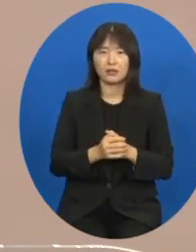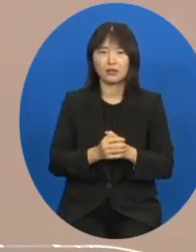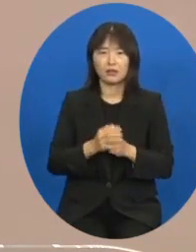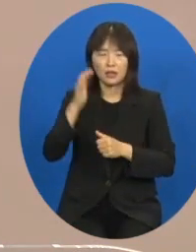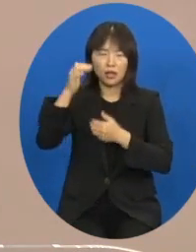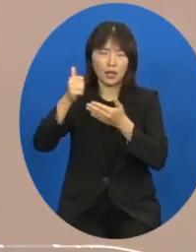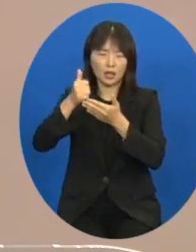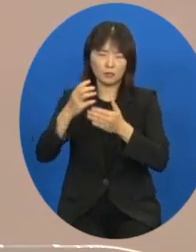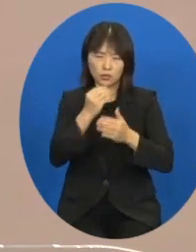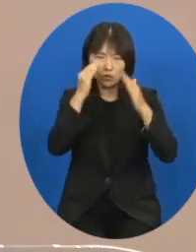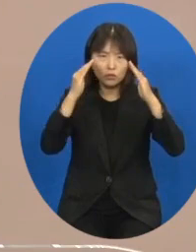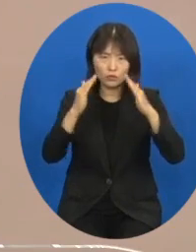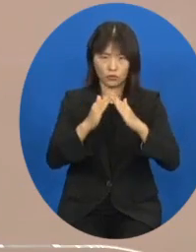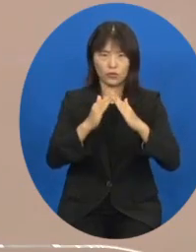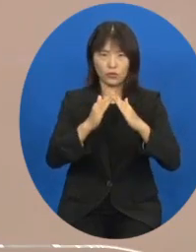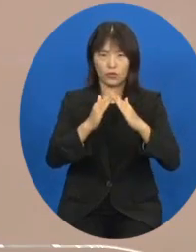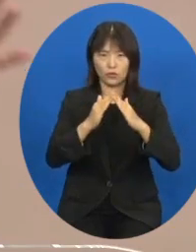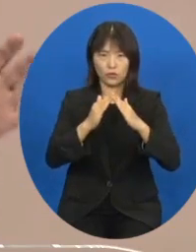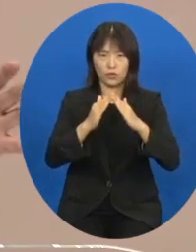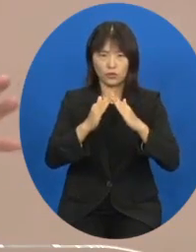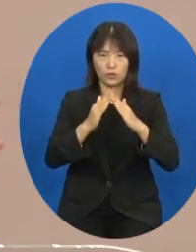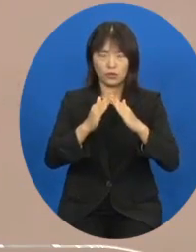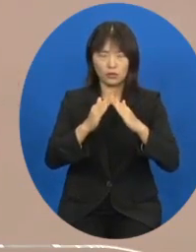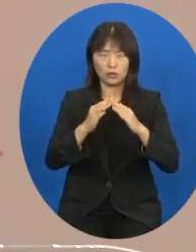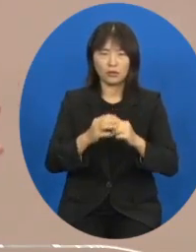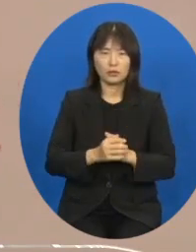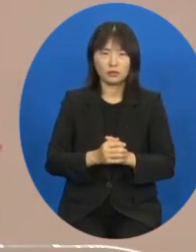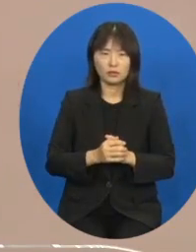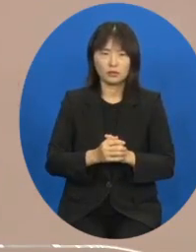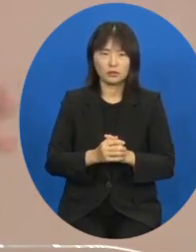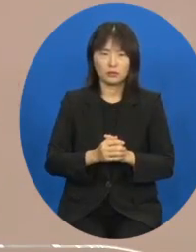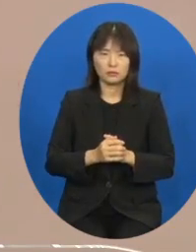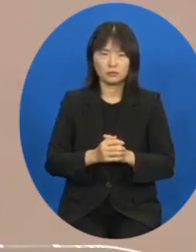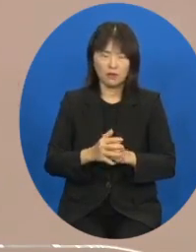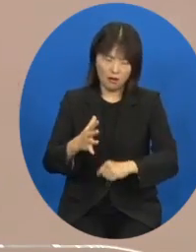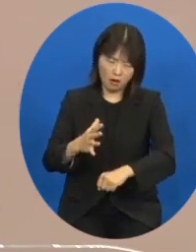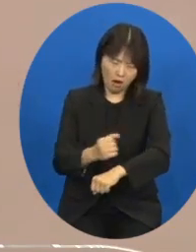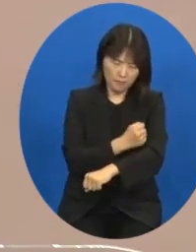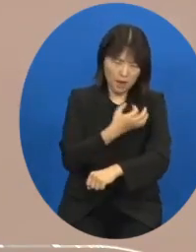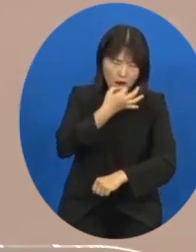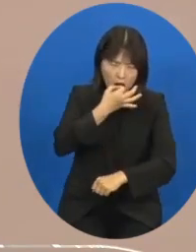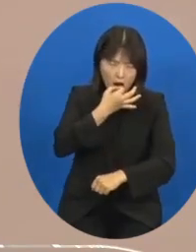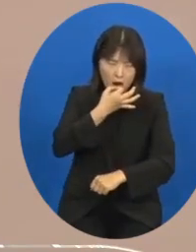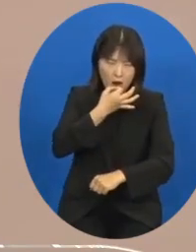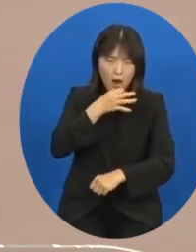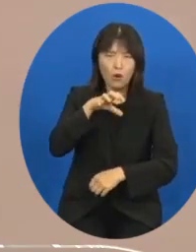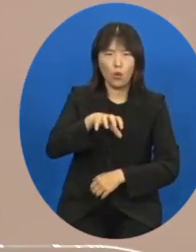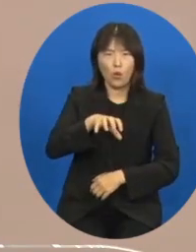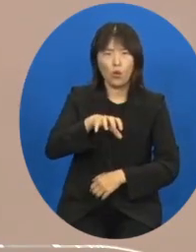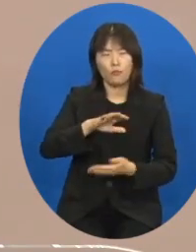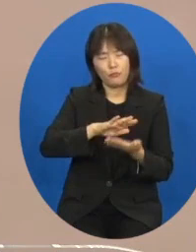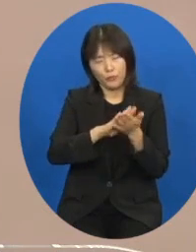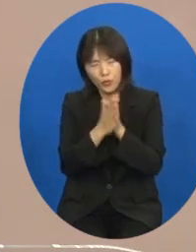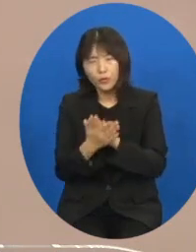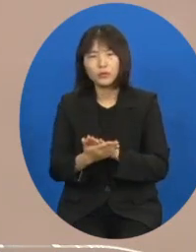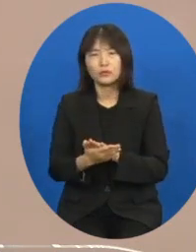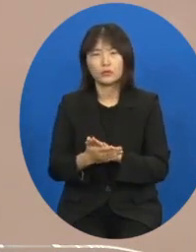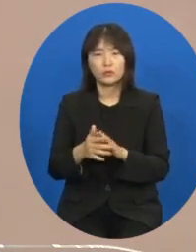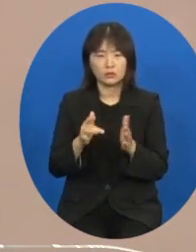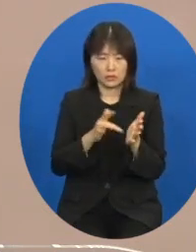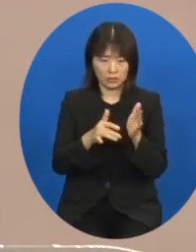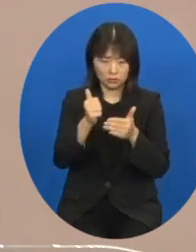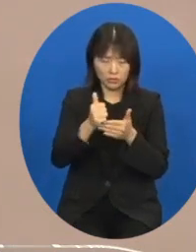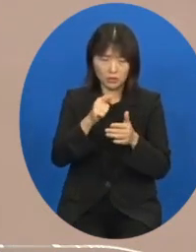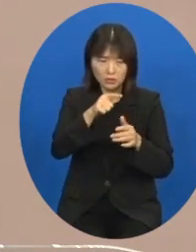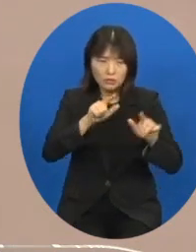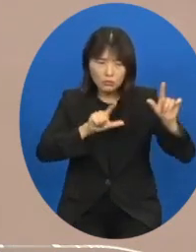하나님의 성전이 이게 기가 막힌 정말 탐욕의 소굴이 되어버린 거죠. 예수님께서 그